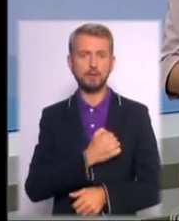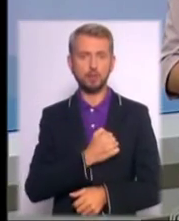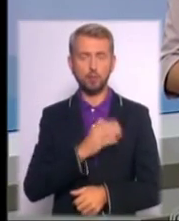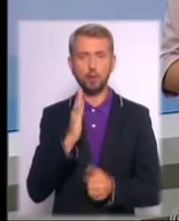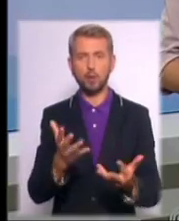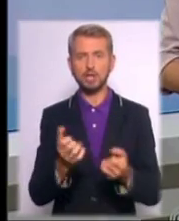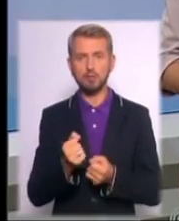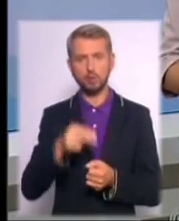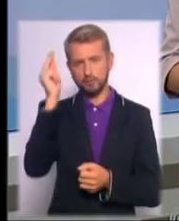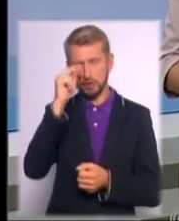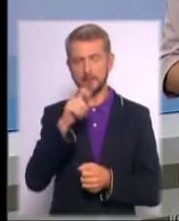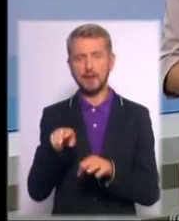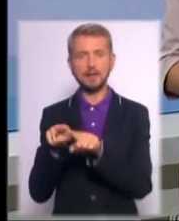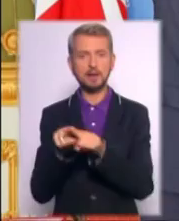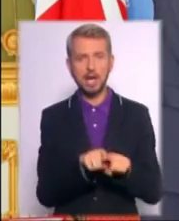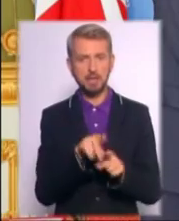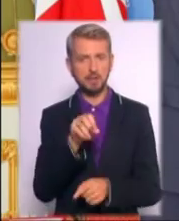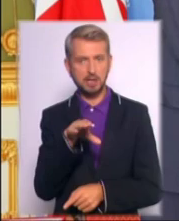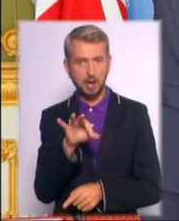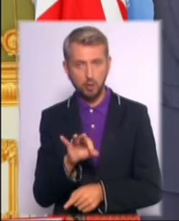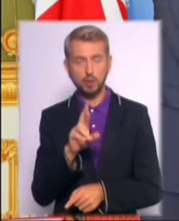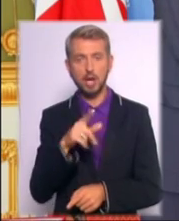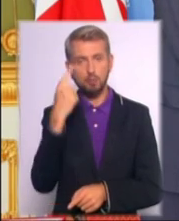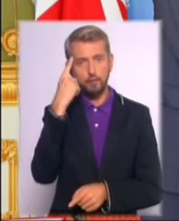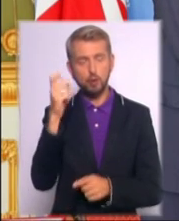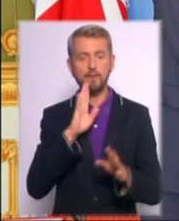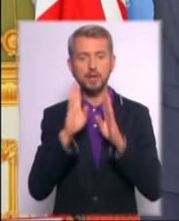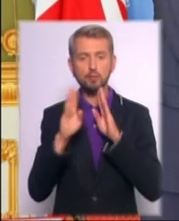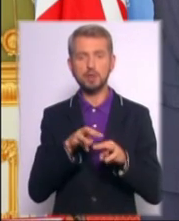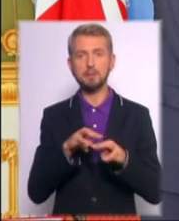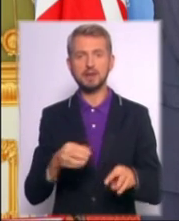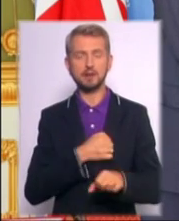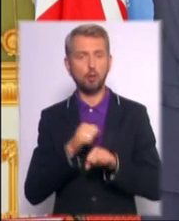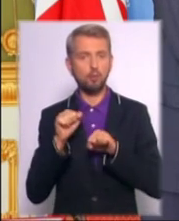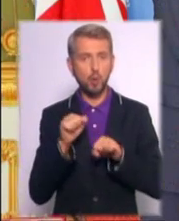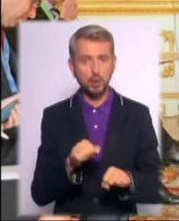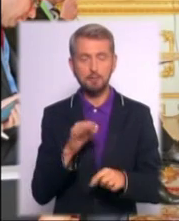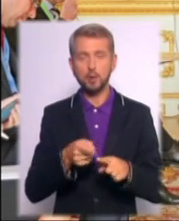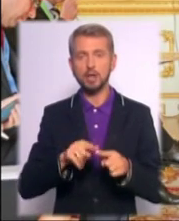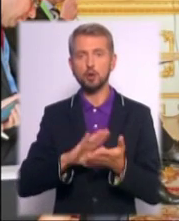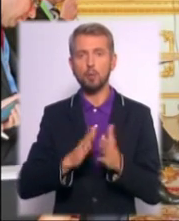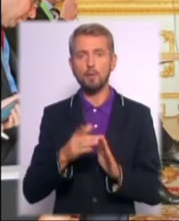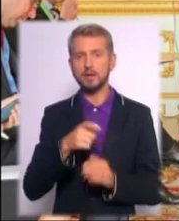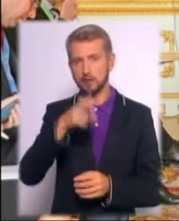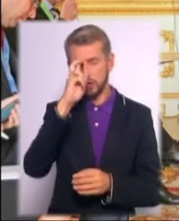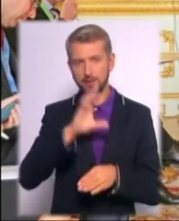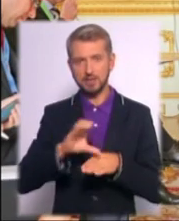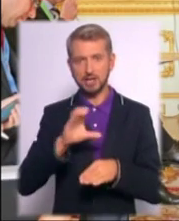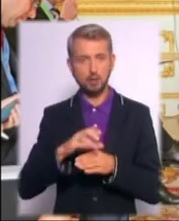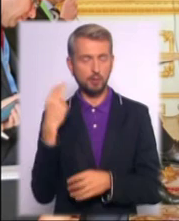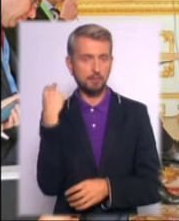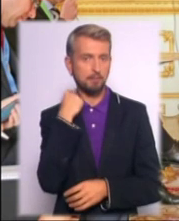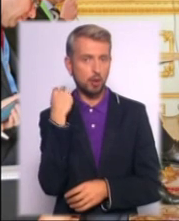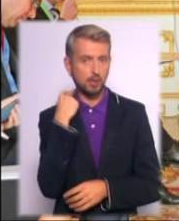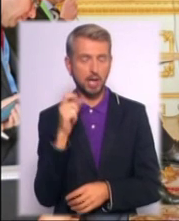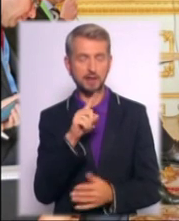отримають вишкіл за стандартами НАТО. Як повідомив у Фейсбуці міністр оборони Степан Полторак, про це домовились із державним секретарем Великобританії з